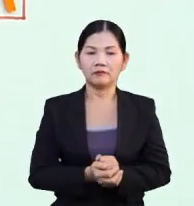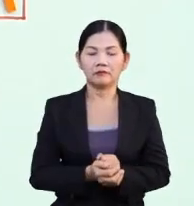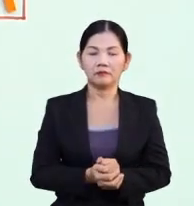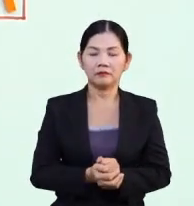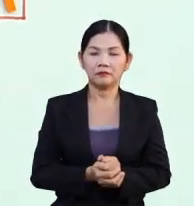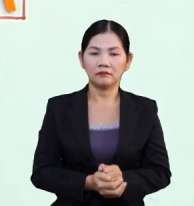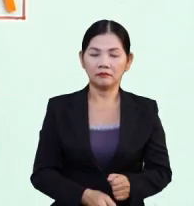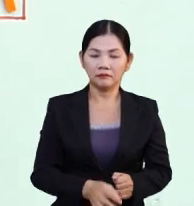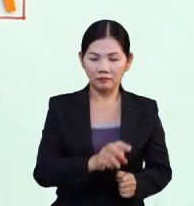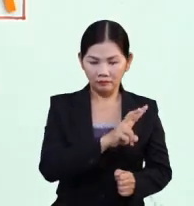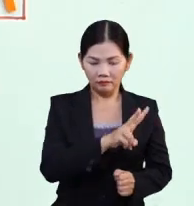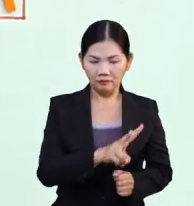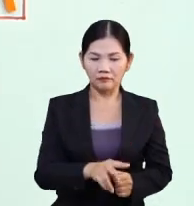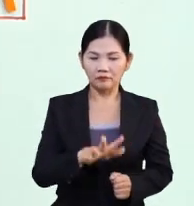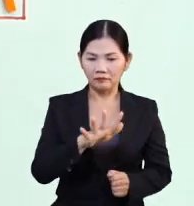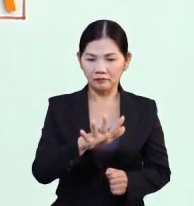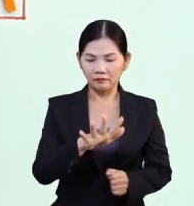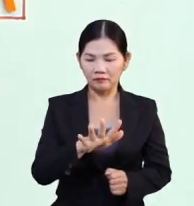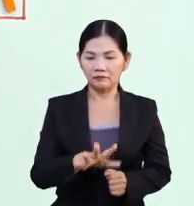ផ្ដល់ផលសណ្ដែកបានទម្ងន់